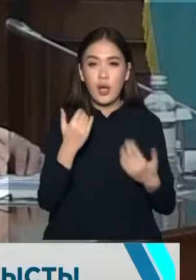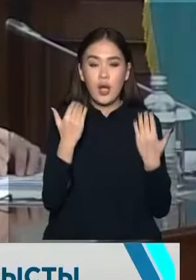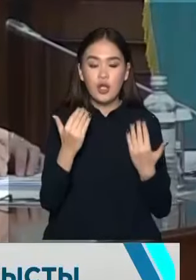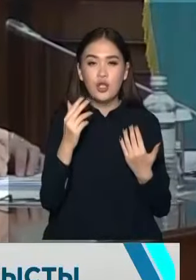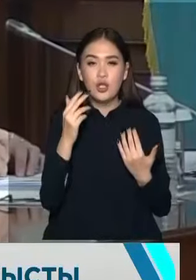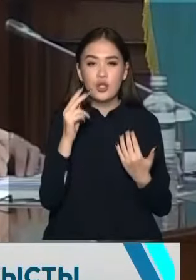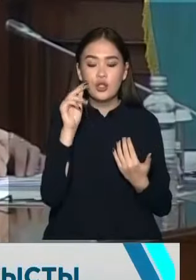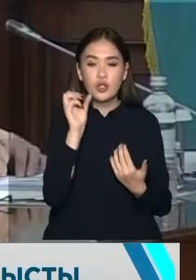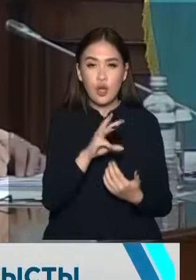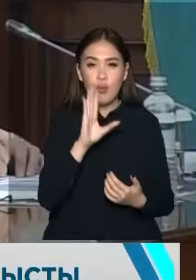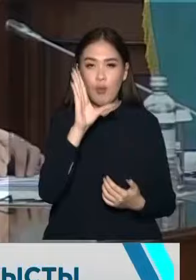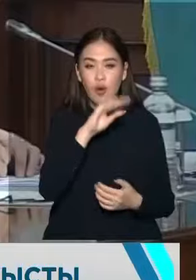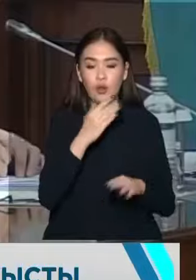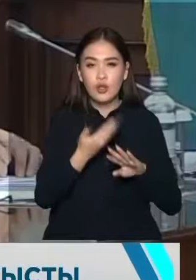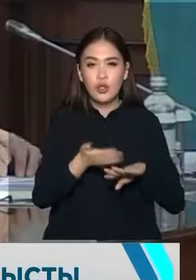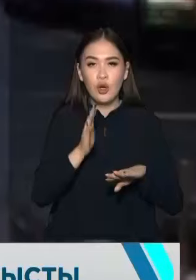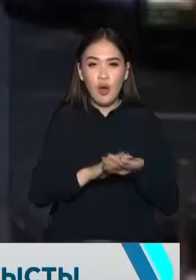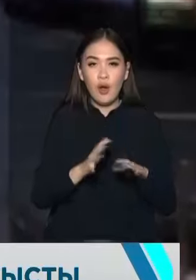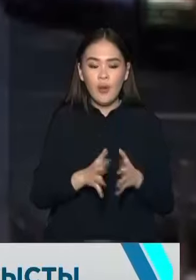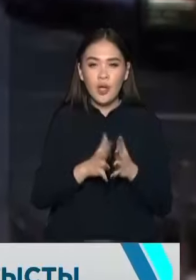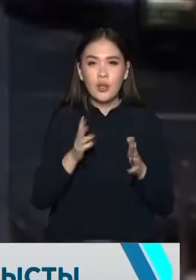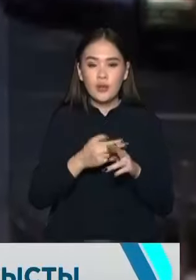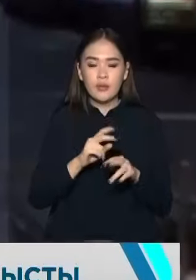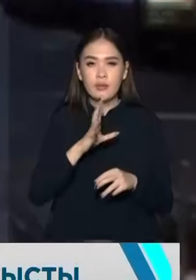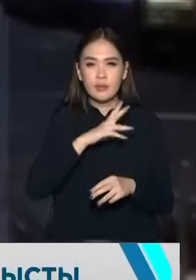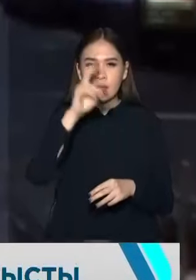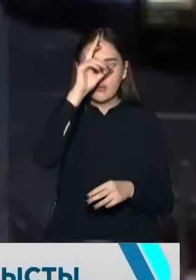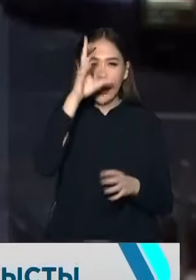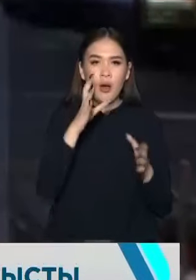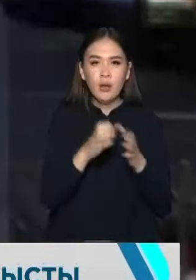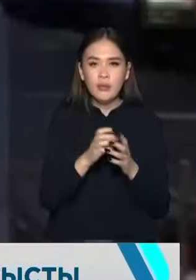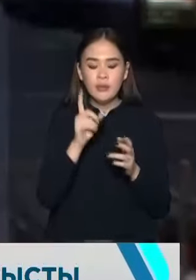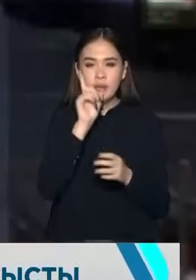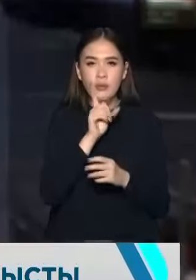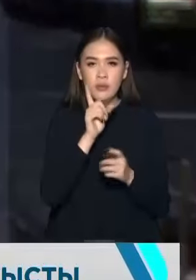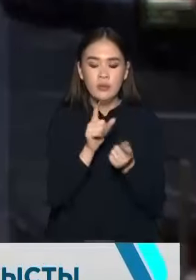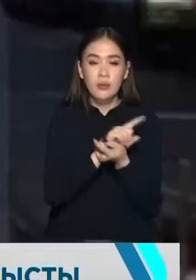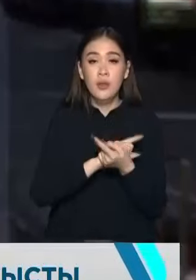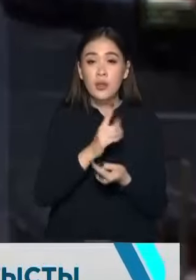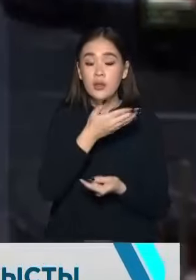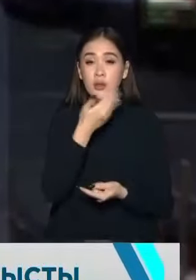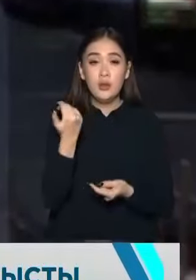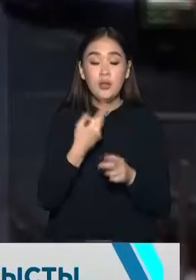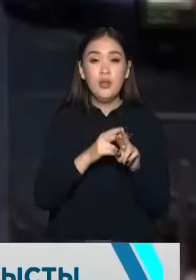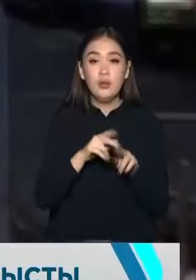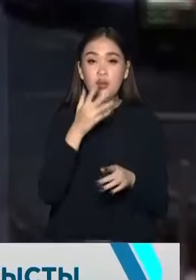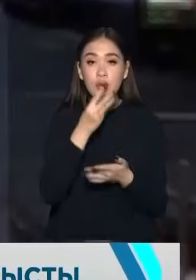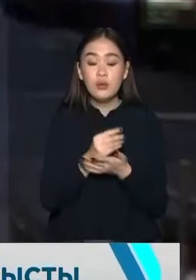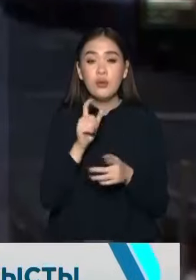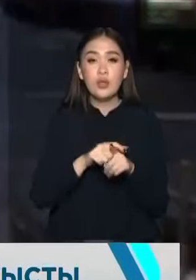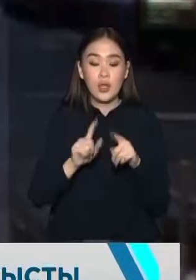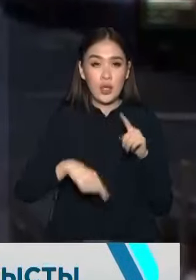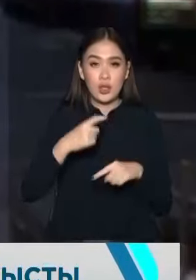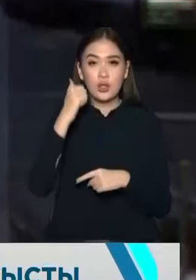күрделі, қиын болуы әбден мүмкін. Сонымен үкімет құрамы әзірге өзгерсіз қалды. Алайда өз сөзінде президент келесі